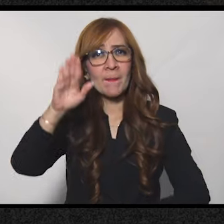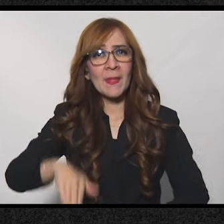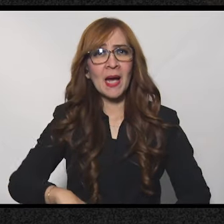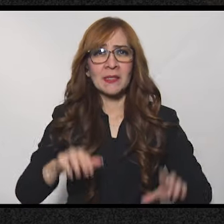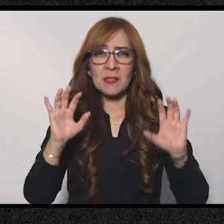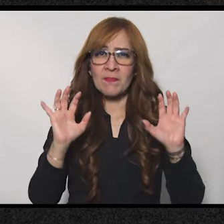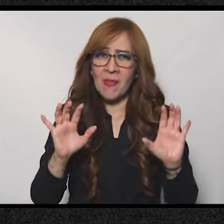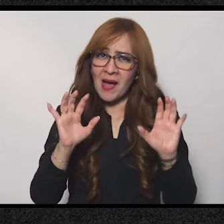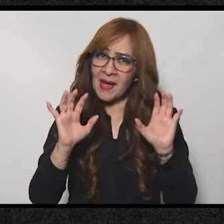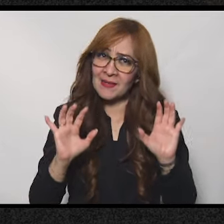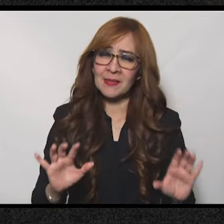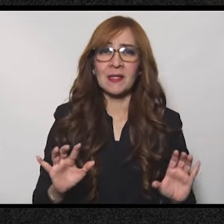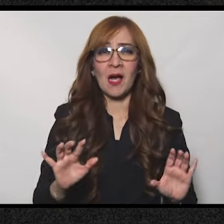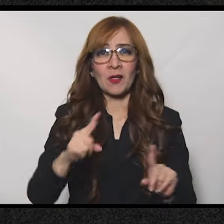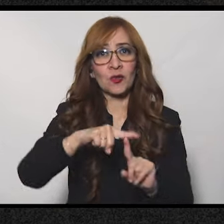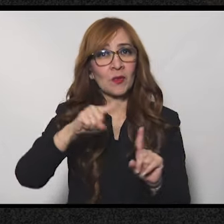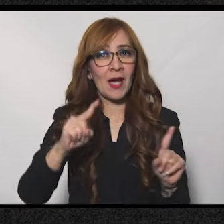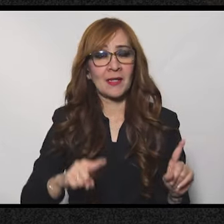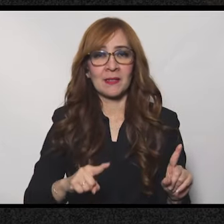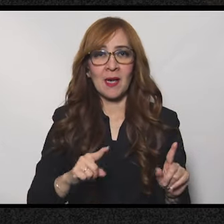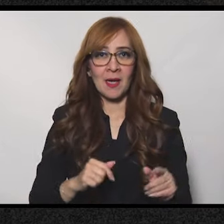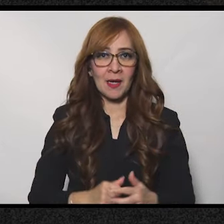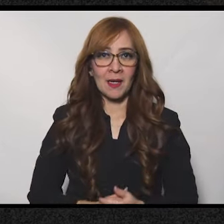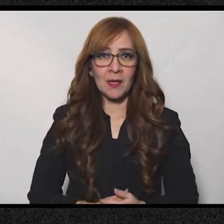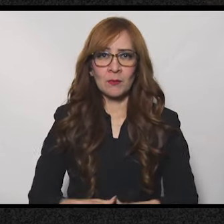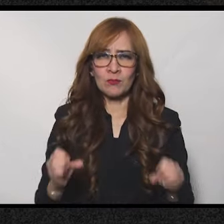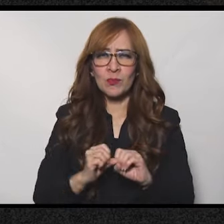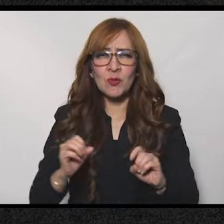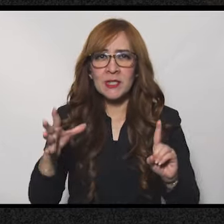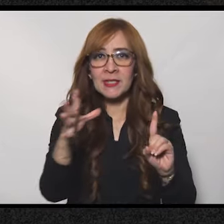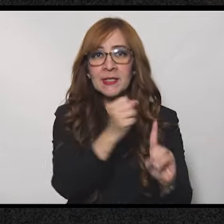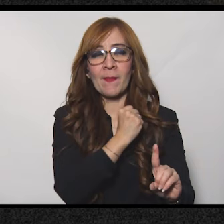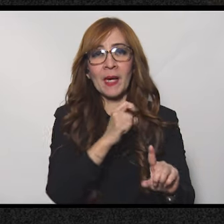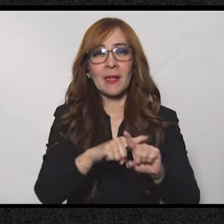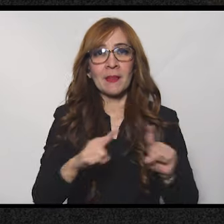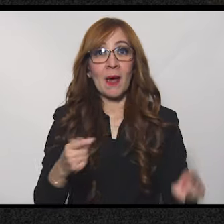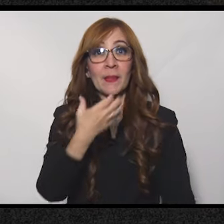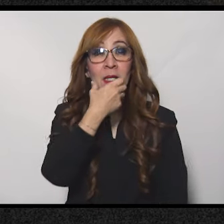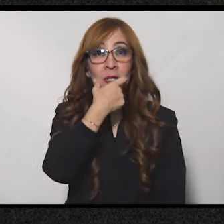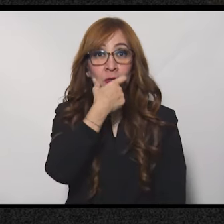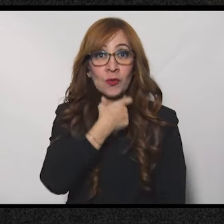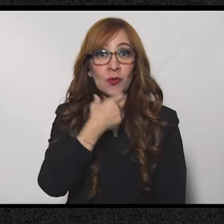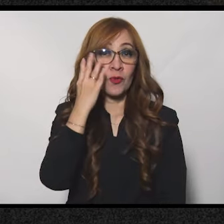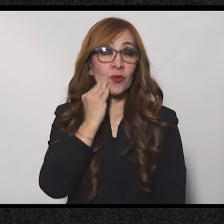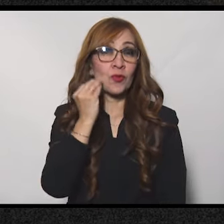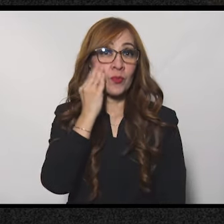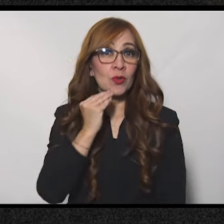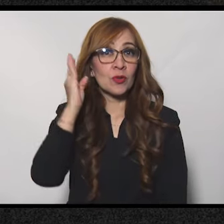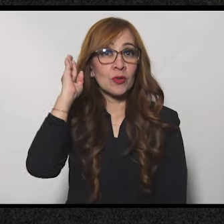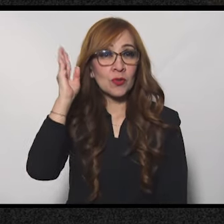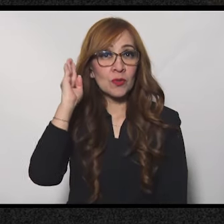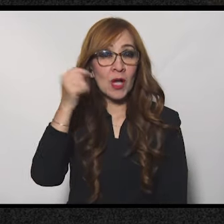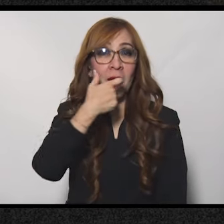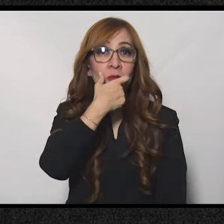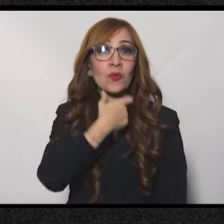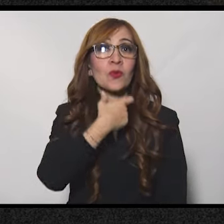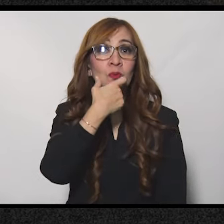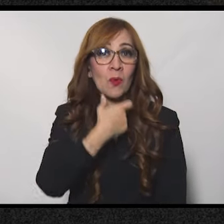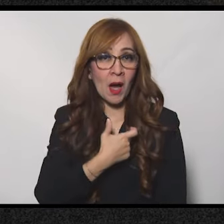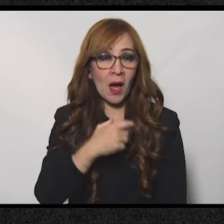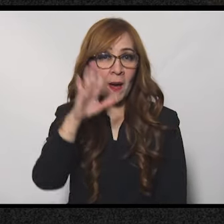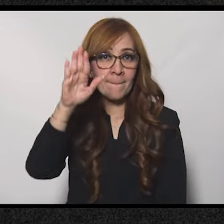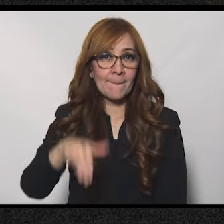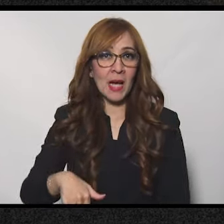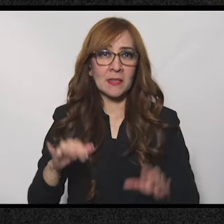yang belum diduduki, masih banyak yang belum diagapai. Tapi usianya udah tergolong, udah berumur, masih